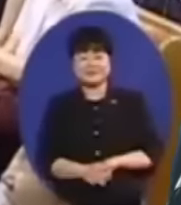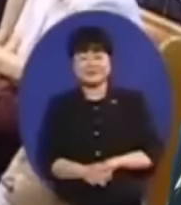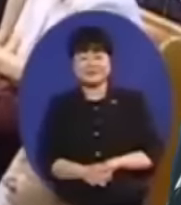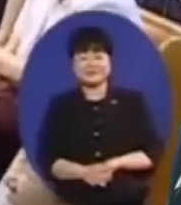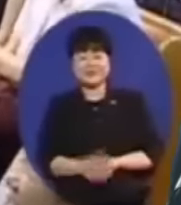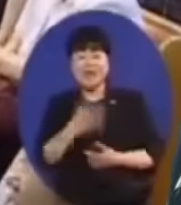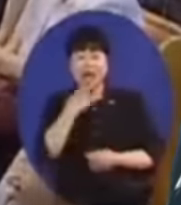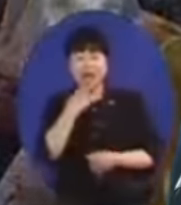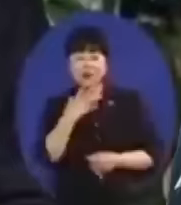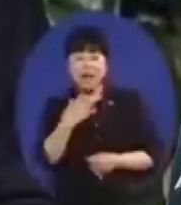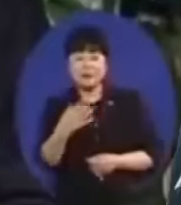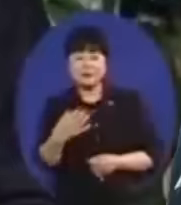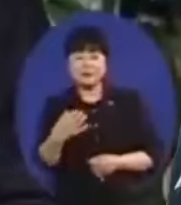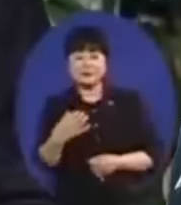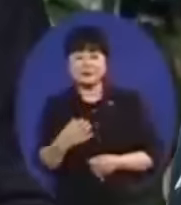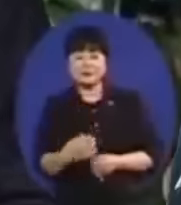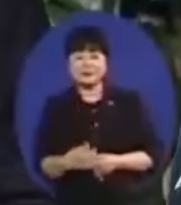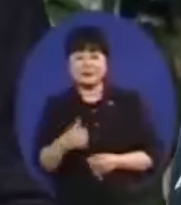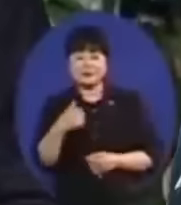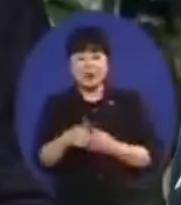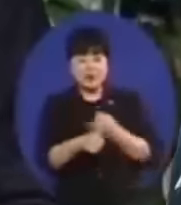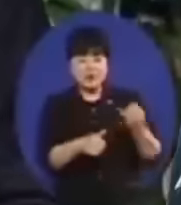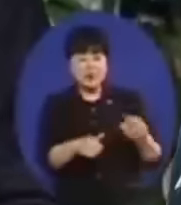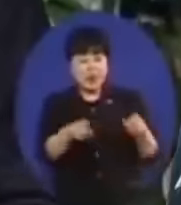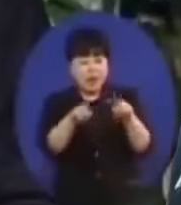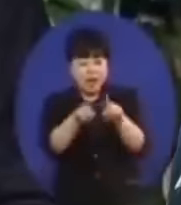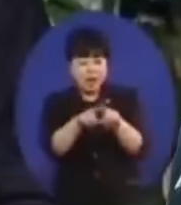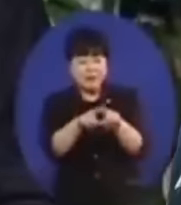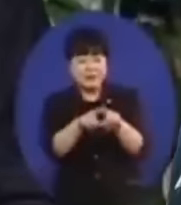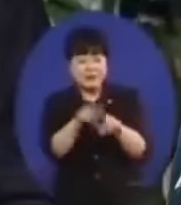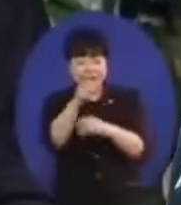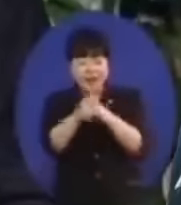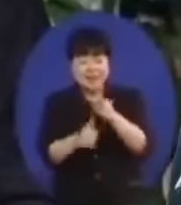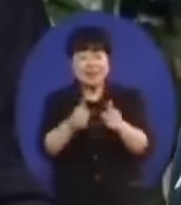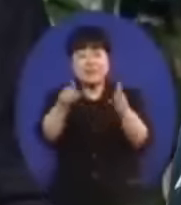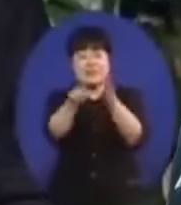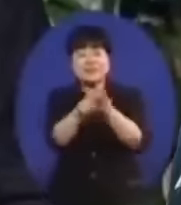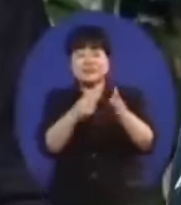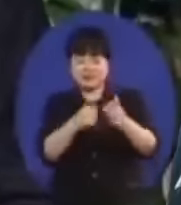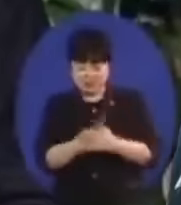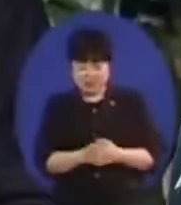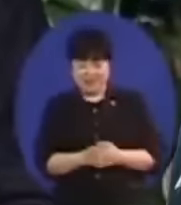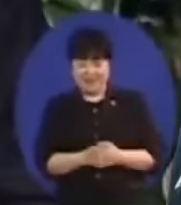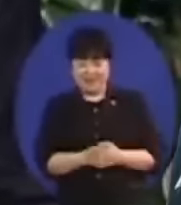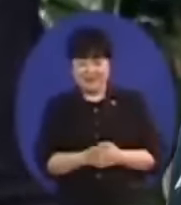그런데 아브라함은 그 아내와 함께 하나님을 믿었습니다.